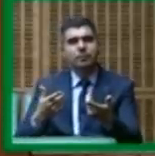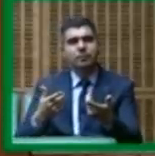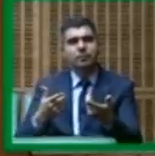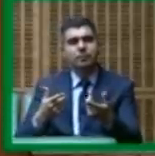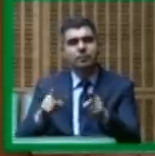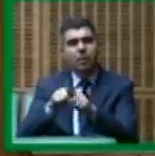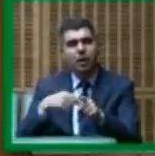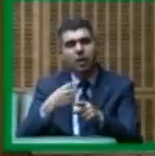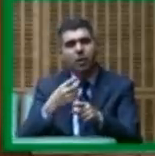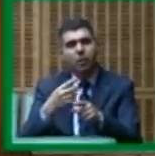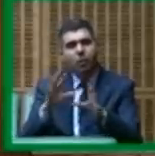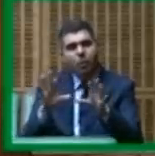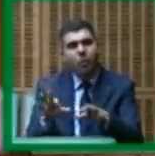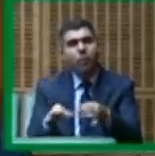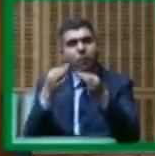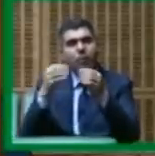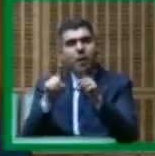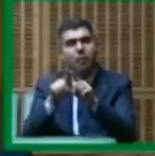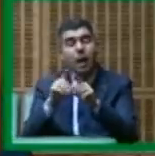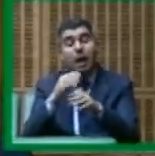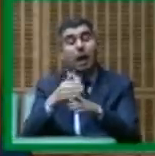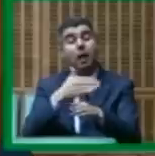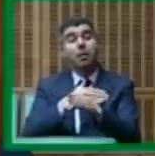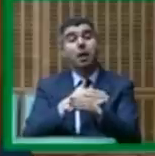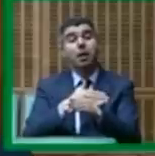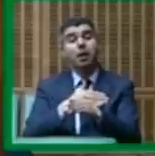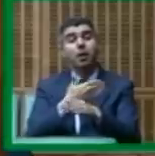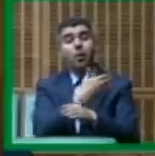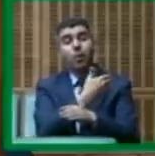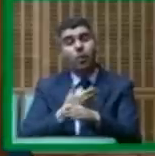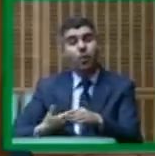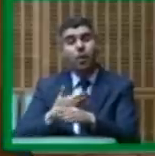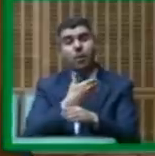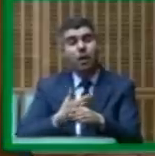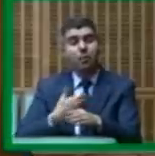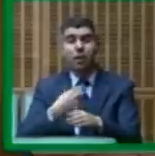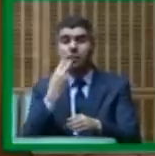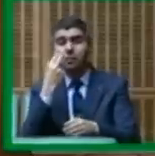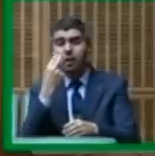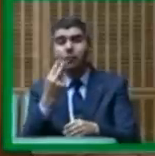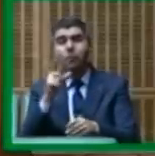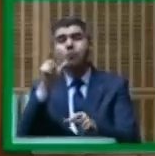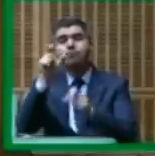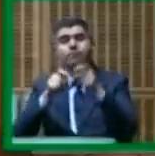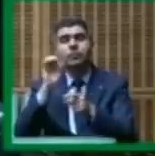يعني على الاقل هما اللي سيروا هذه الحكومات المتتاليه من الاستقلال اليوم،